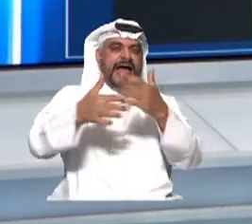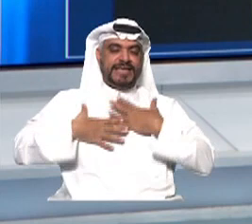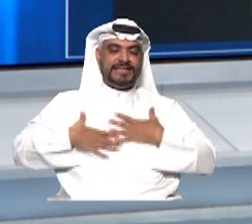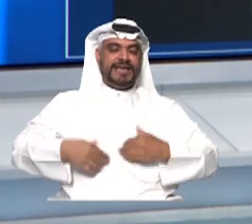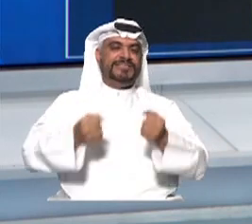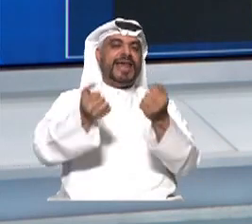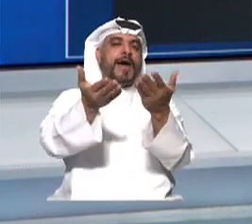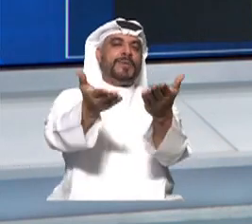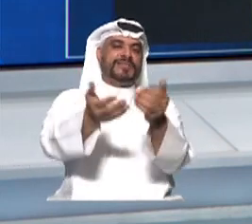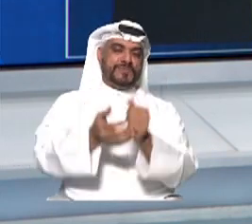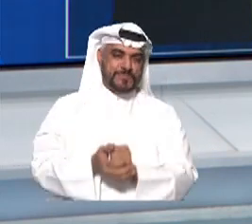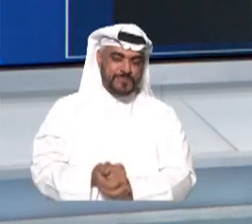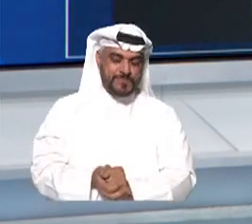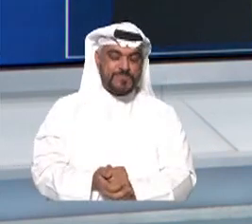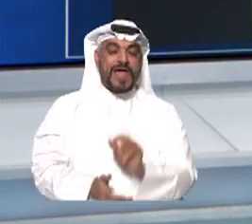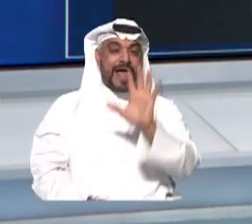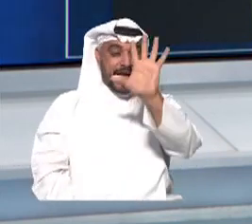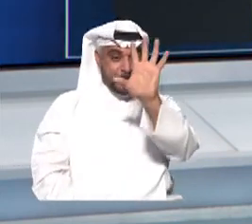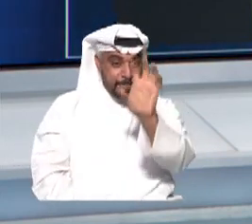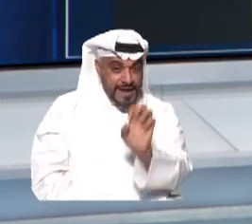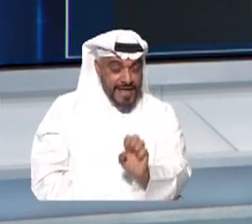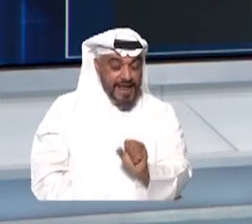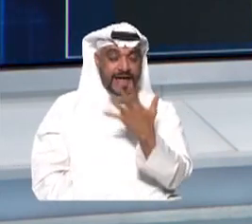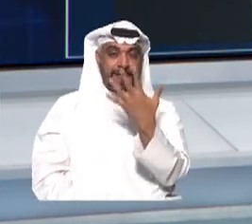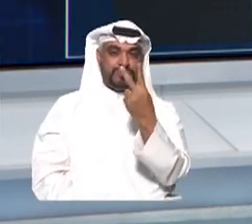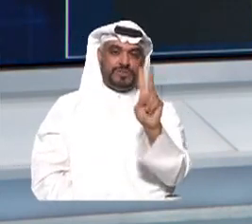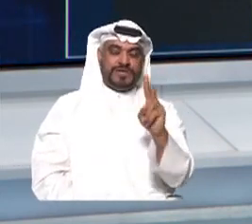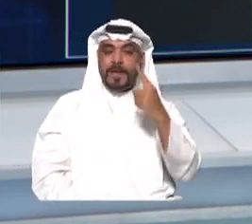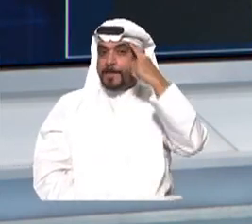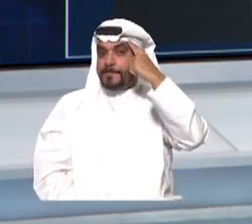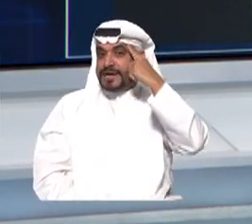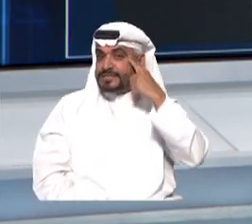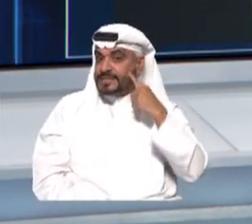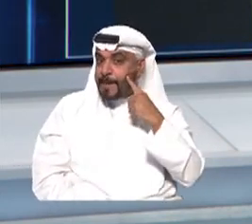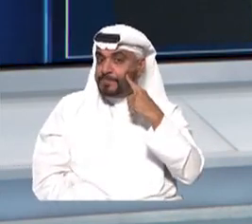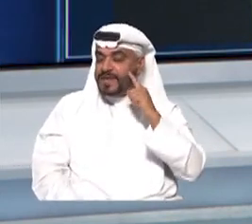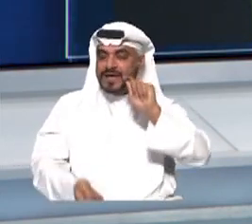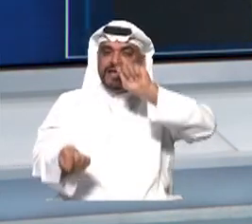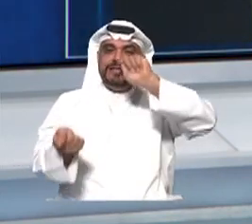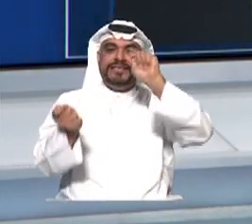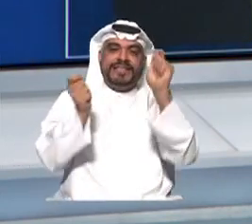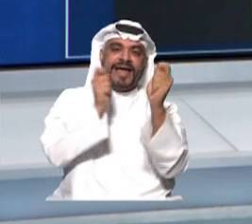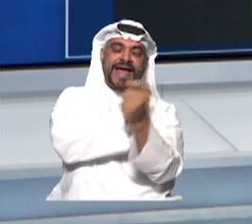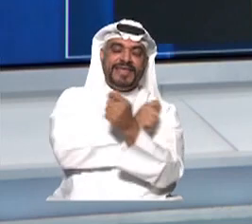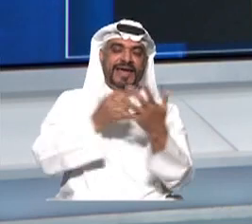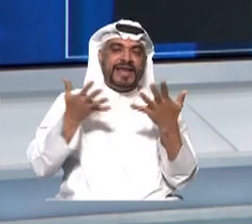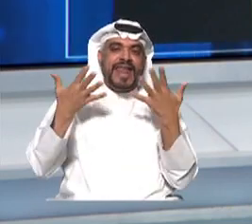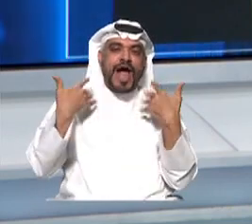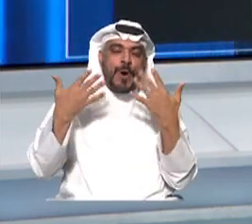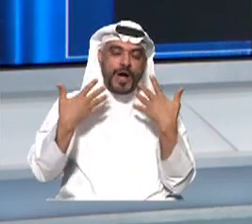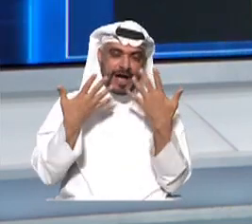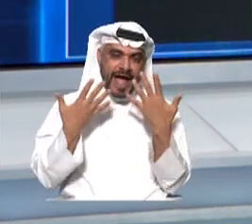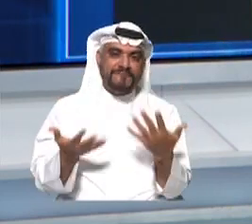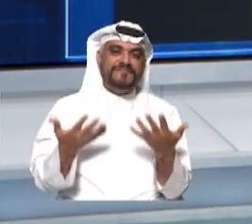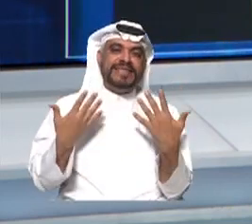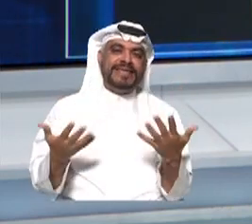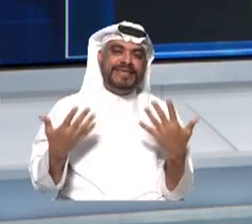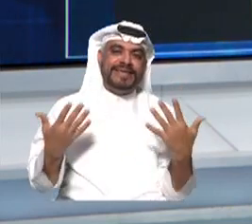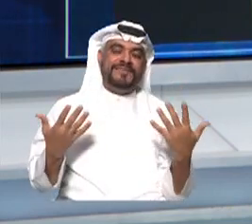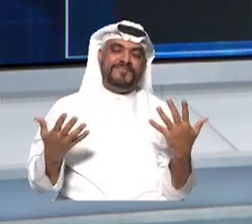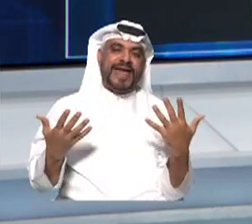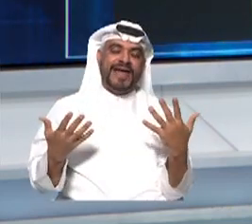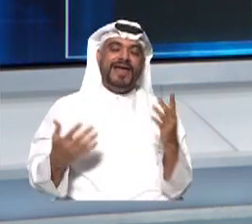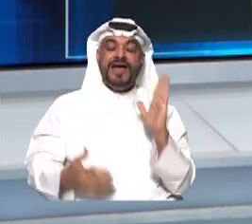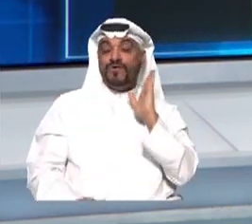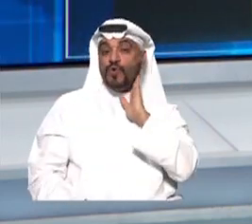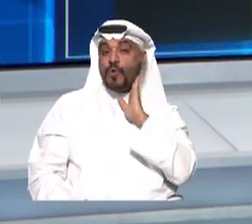للصغرى 25 درجة مئوية. ابتداء من يوم السبت تتحول الرياح إلى جنوبية شرقية خفيفة إلى معتدل السرعة رياح